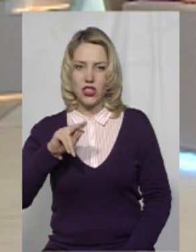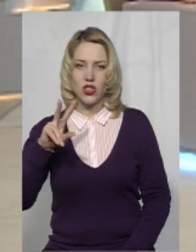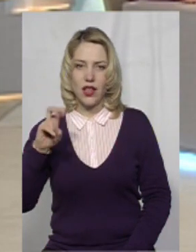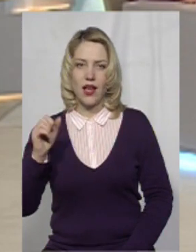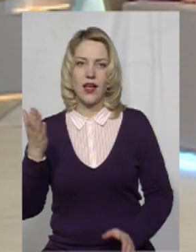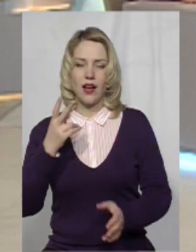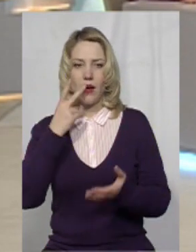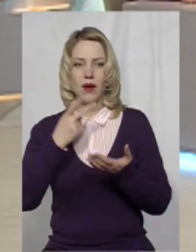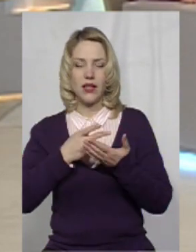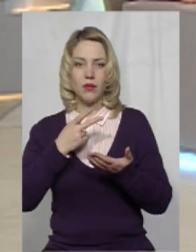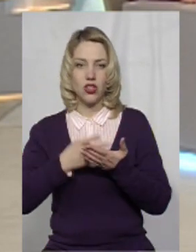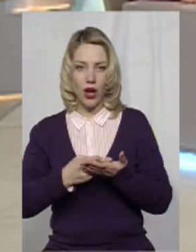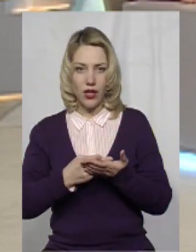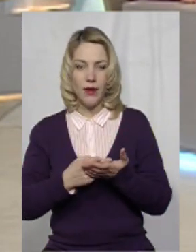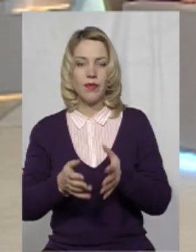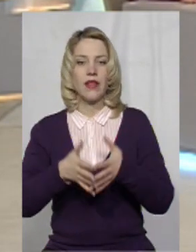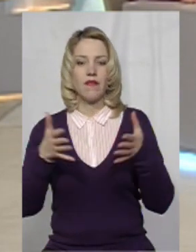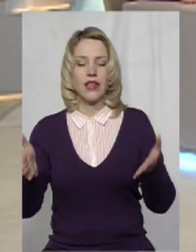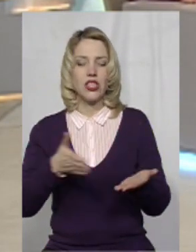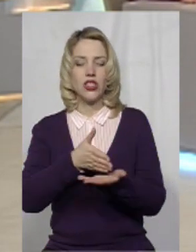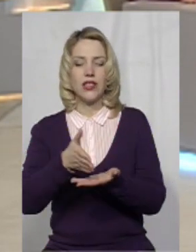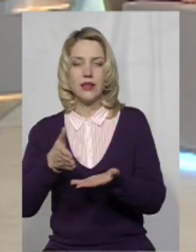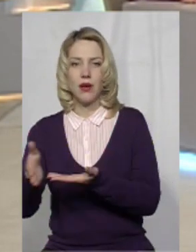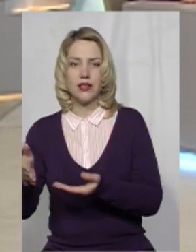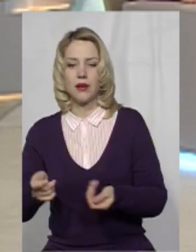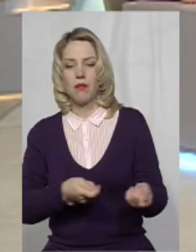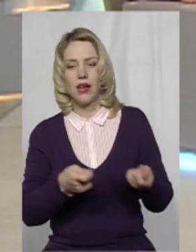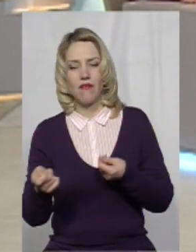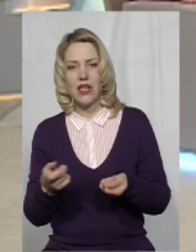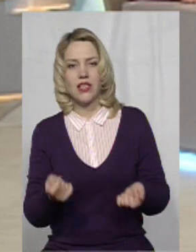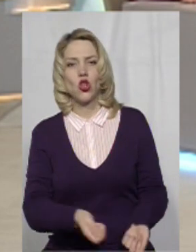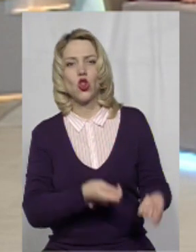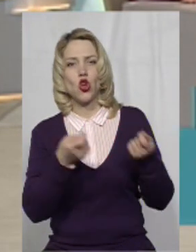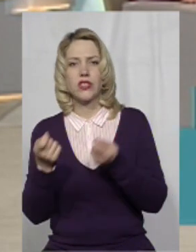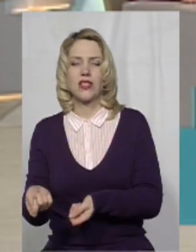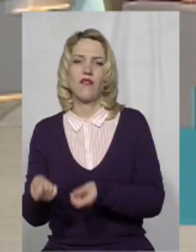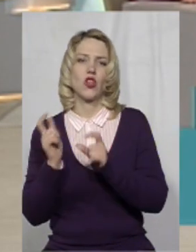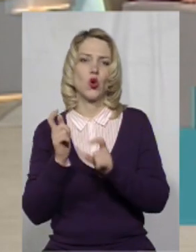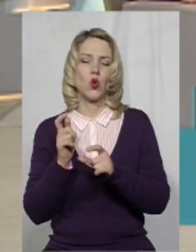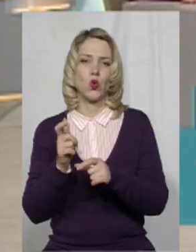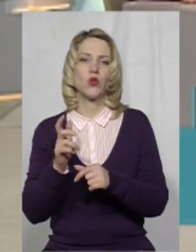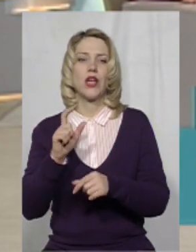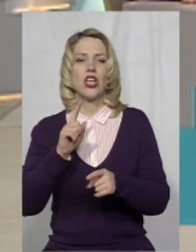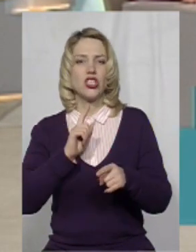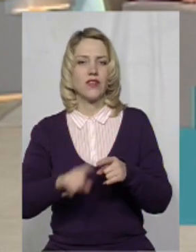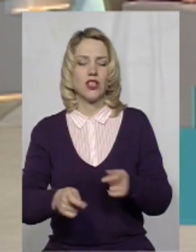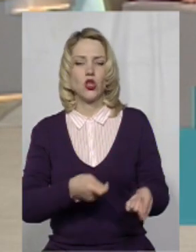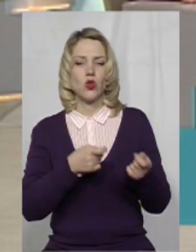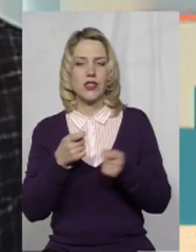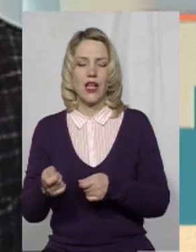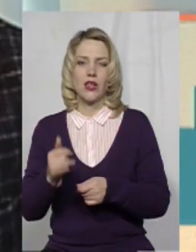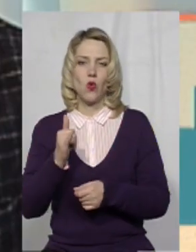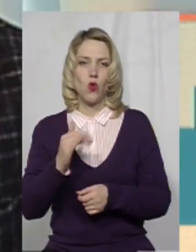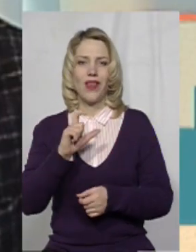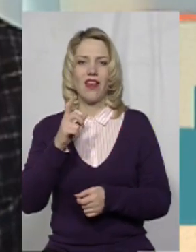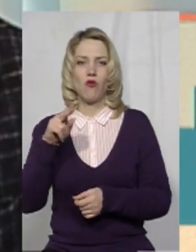яка передбачає великий спектр перевезень, доставки грузу, швидких доставок саме в Європу і не тільки в Європу.